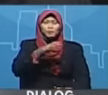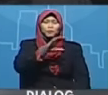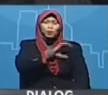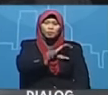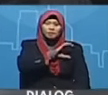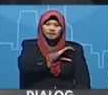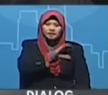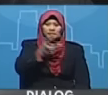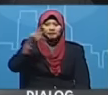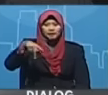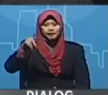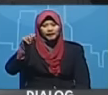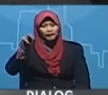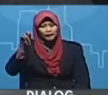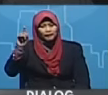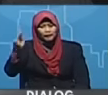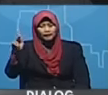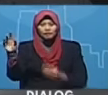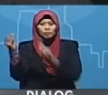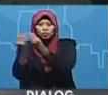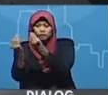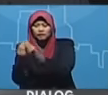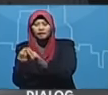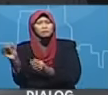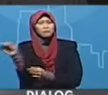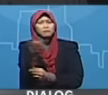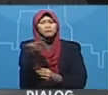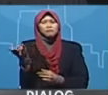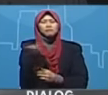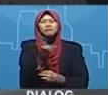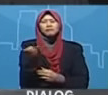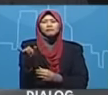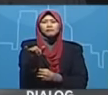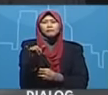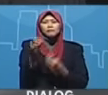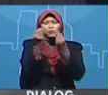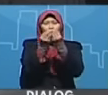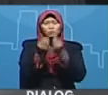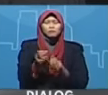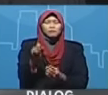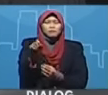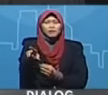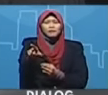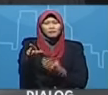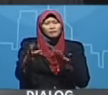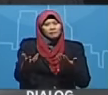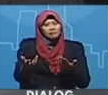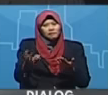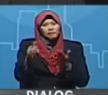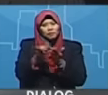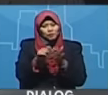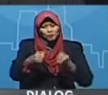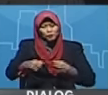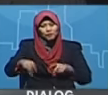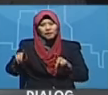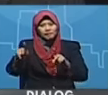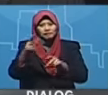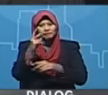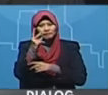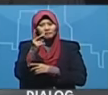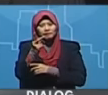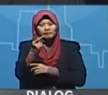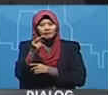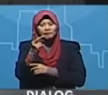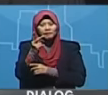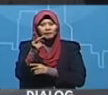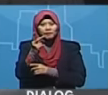KPDN, KK nilai juga hampir sama, besar. Uh-huh. Jadi kalau kita melihat dari segi nilai itu besar. Uh-huh. Jadi sebab itulah peluang ini dilihat